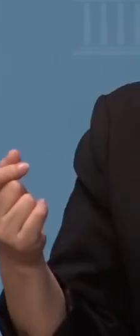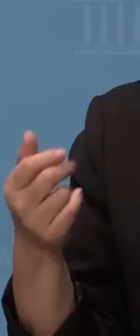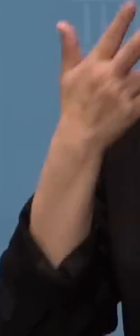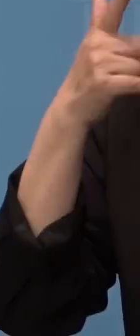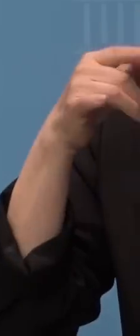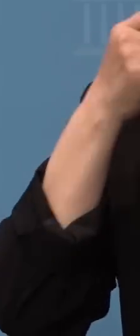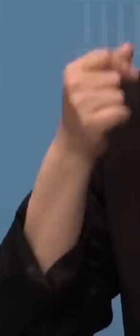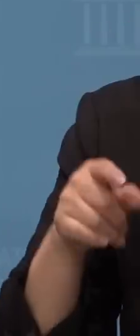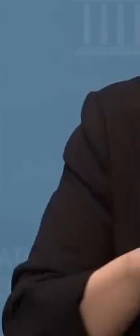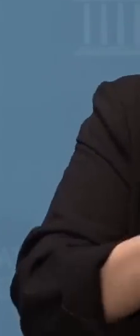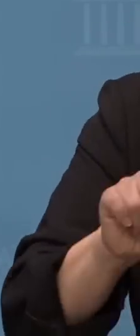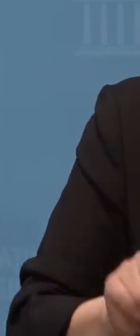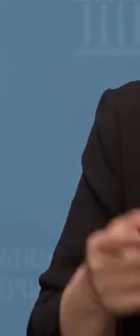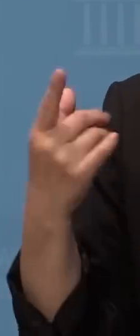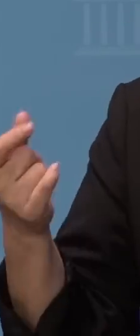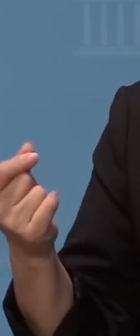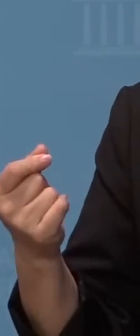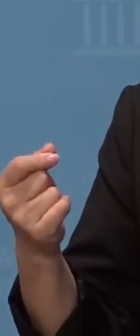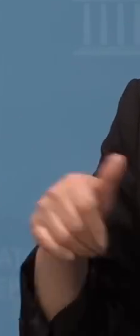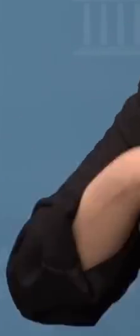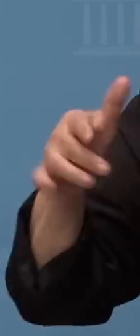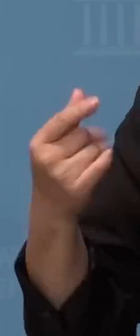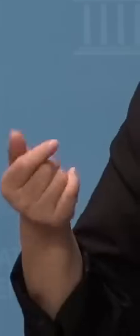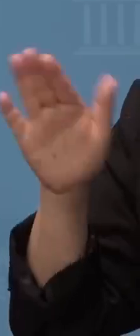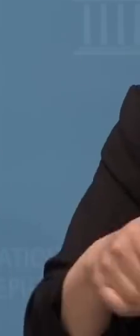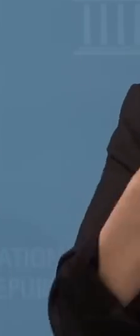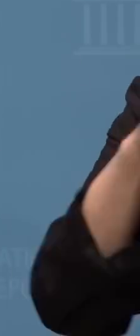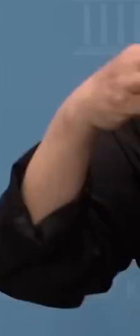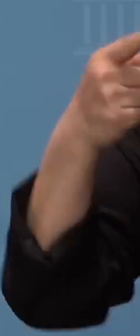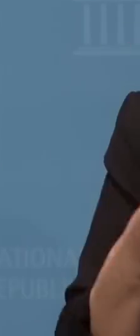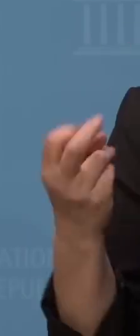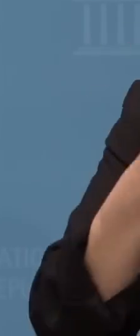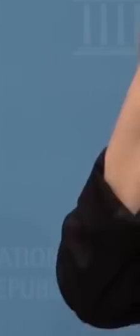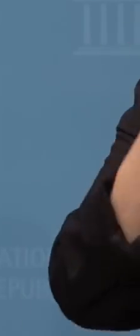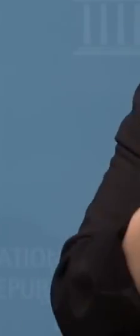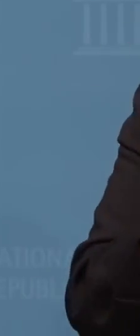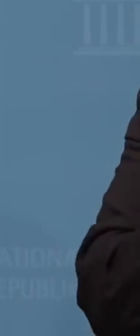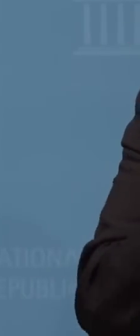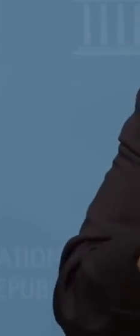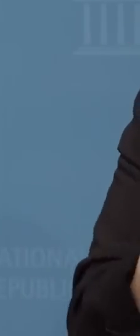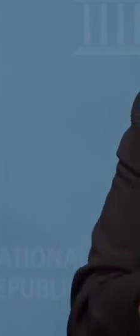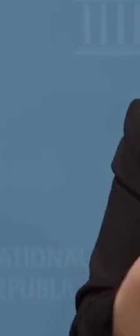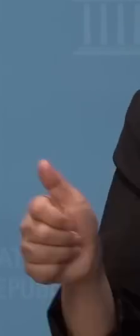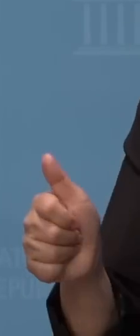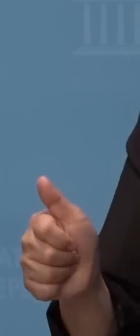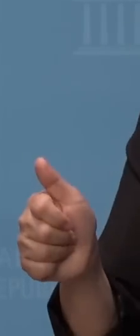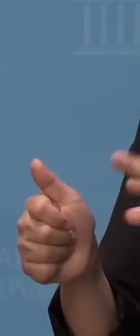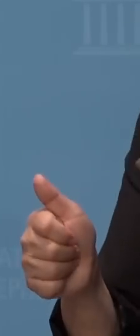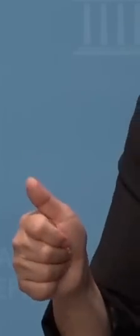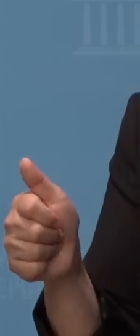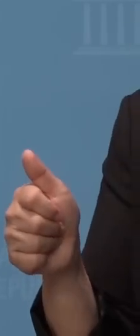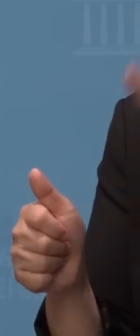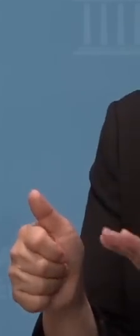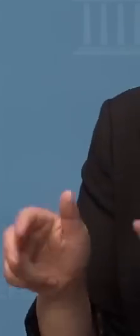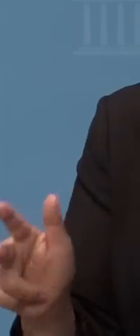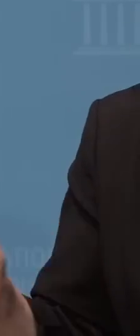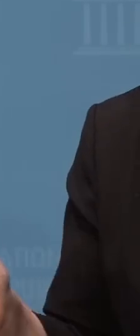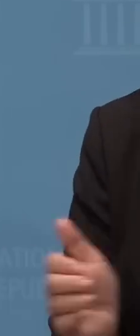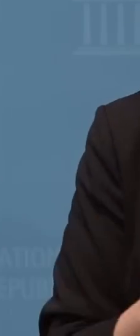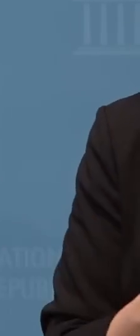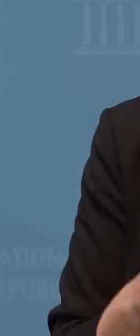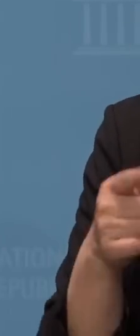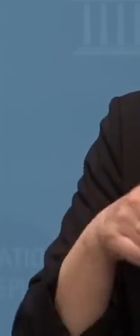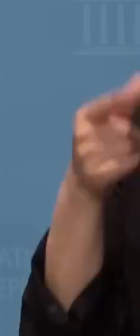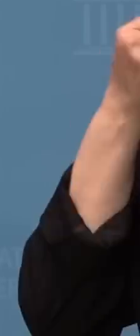동맹이라는 우리와 비슷한 제약 조건 아래 나토와 미국의 군사무기 지원 요청을 받았음에도 불구하고 현재까지